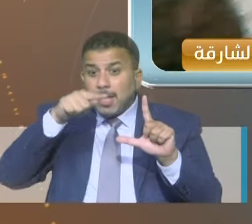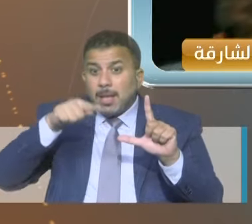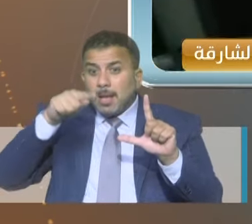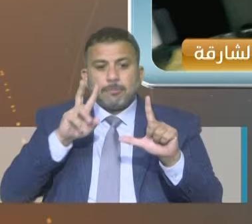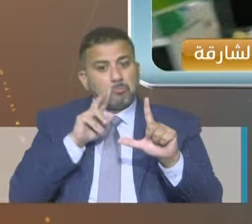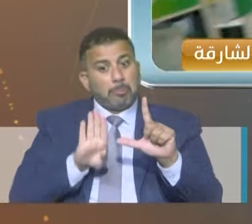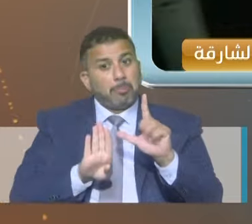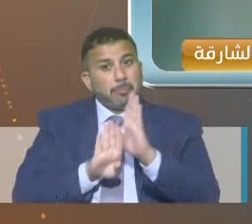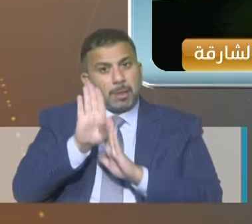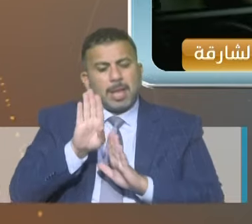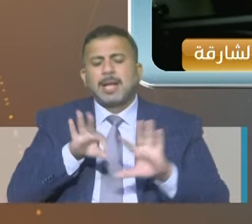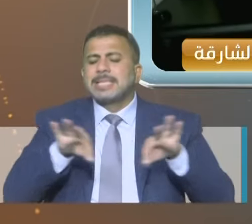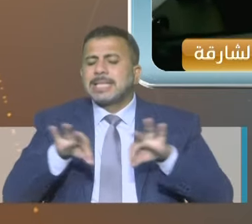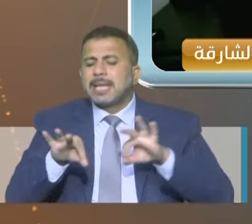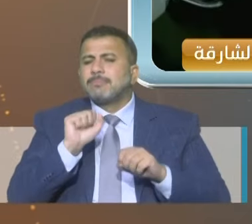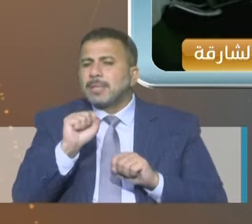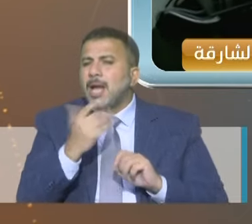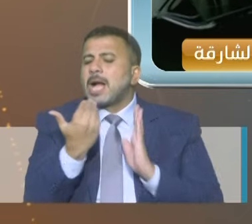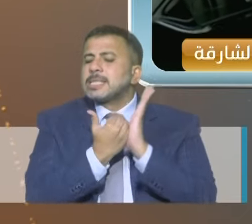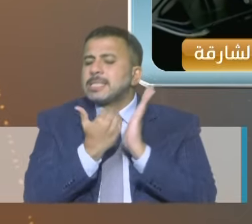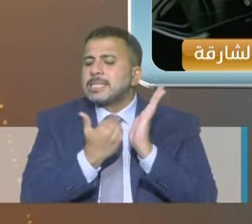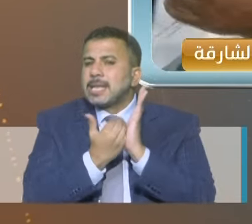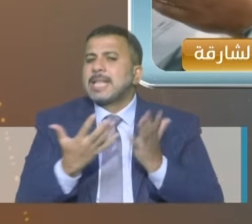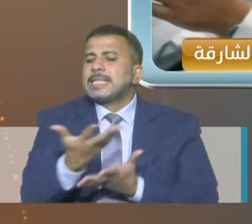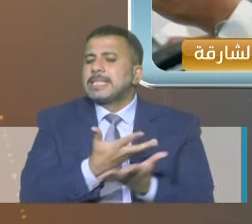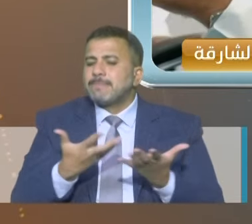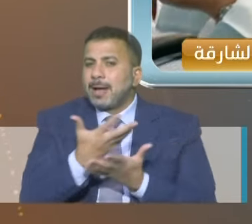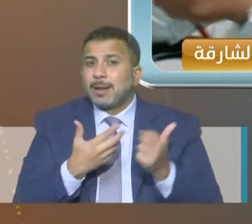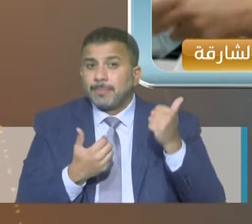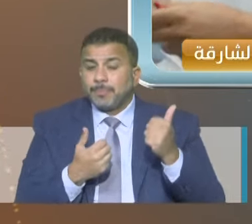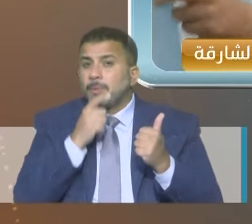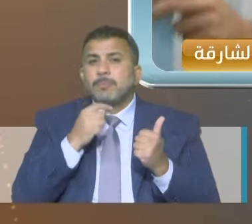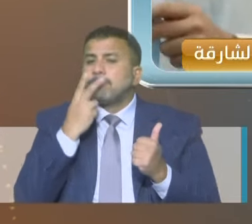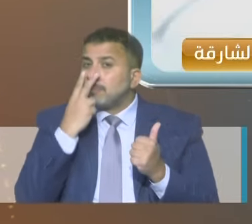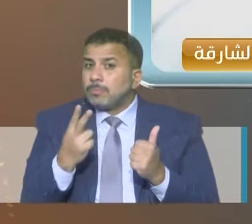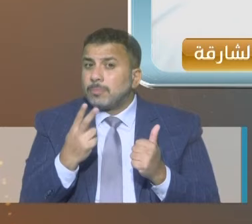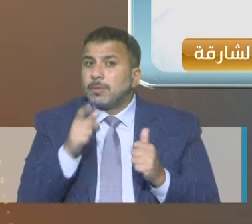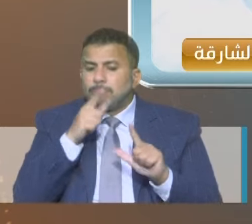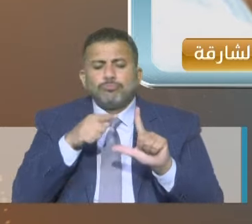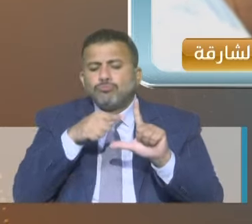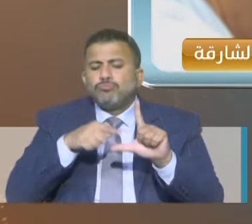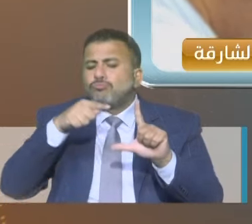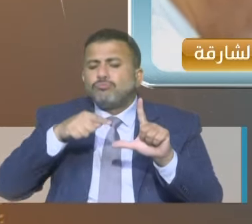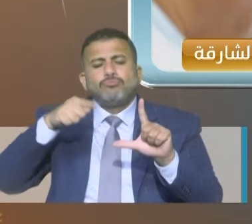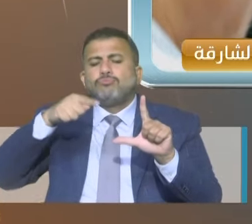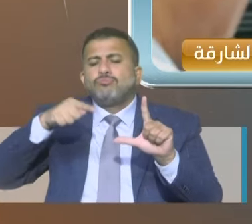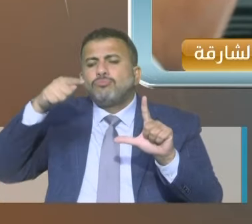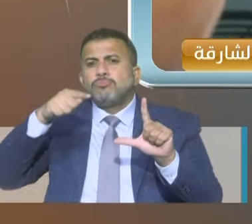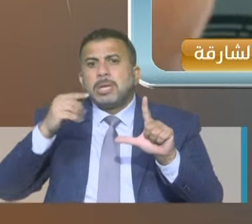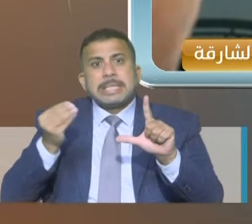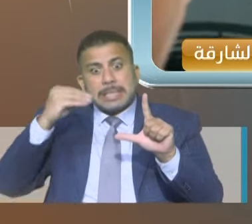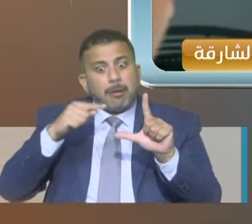القرار لوضع السياسات الاقتصادية المستقبلية، حيث تشير هذه المؤشرات إلى النمو الملحوظ